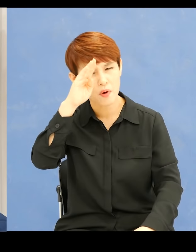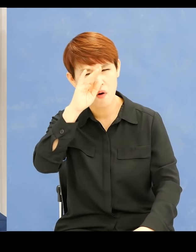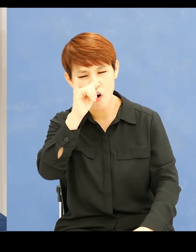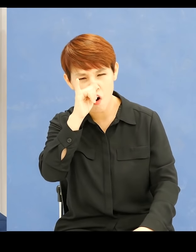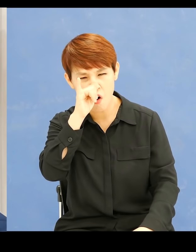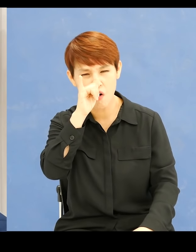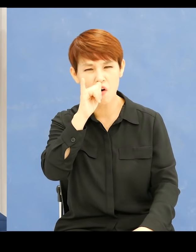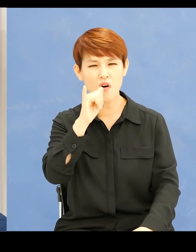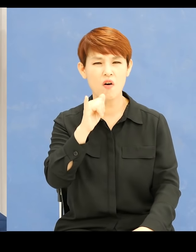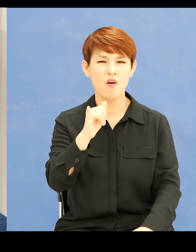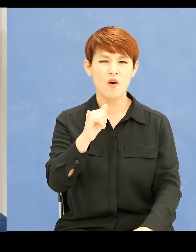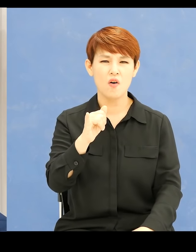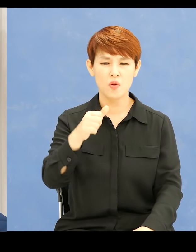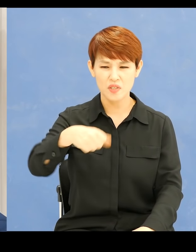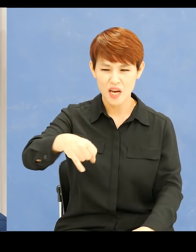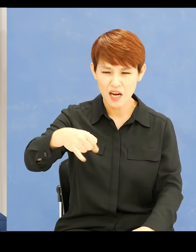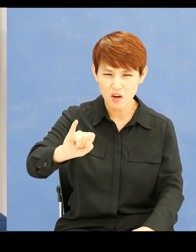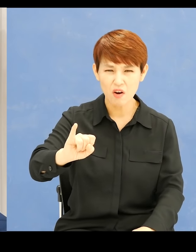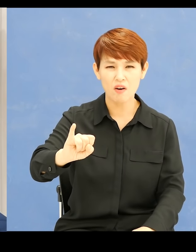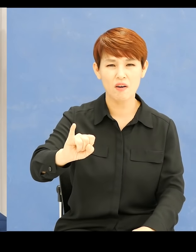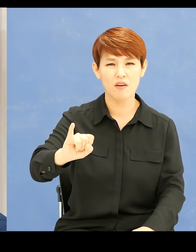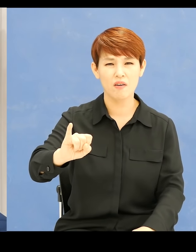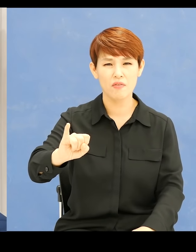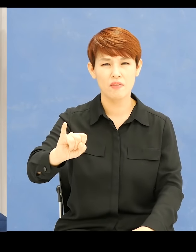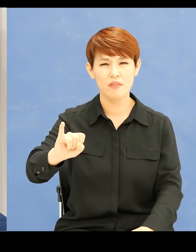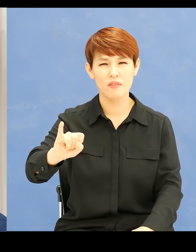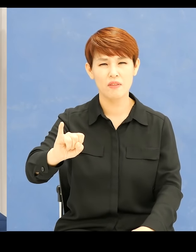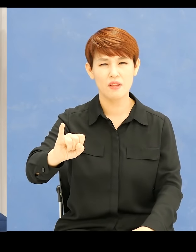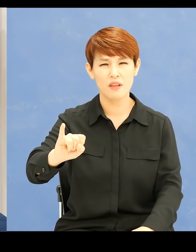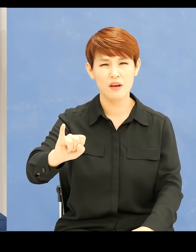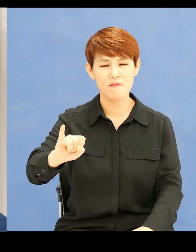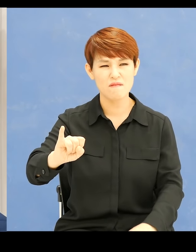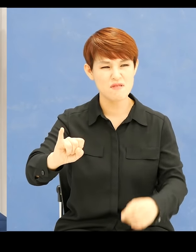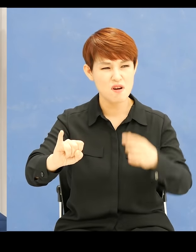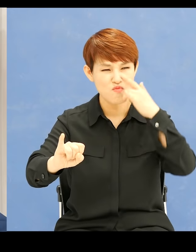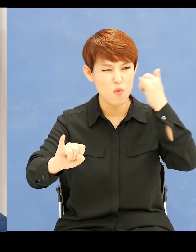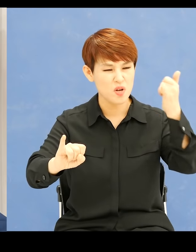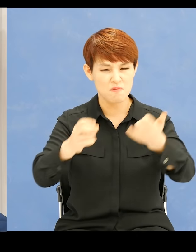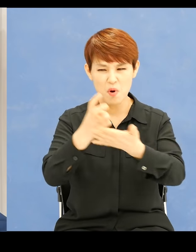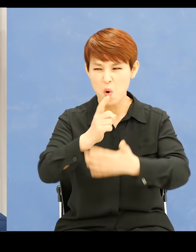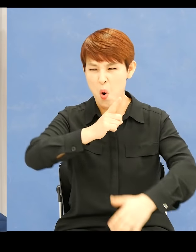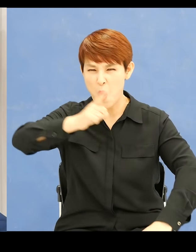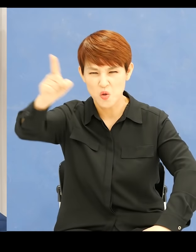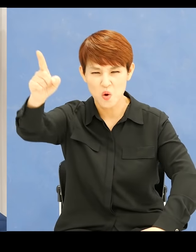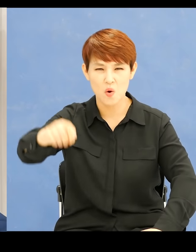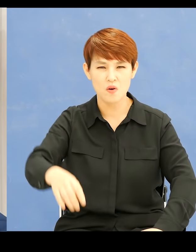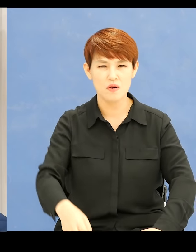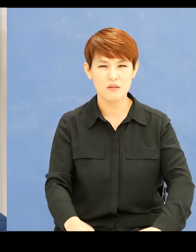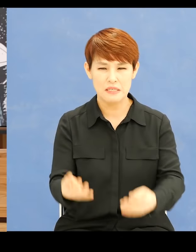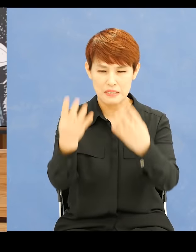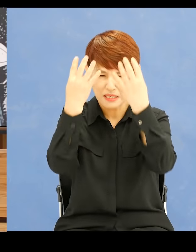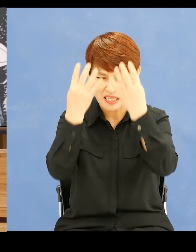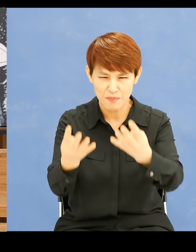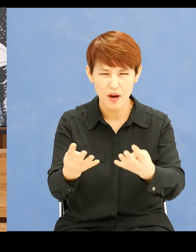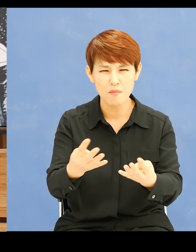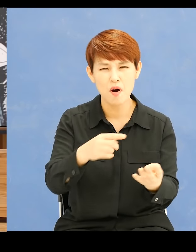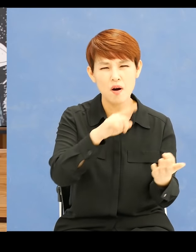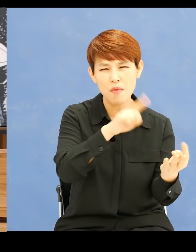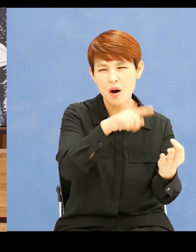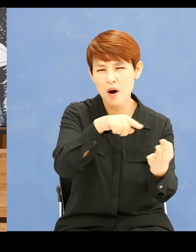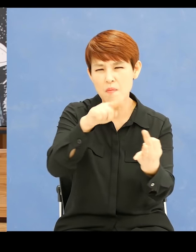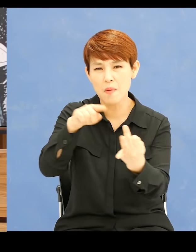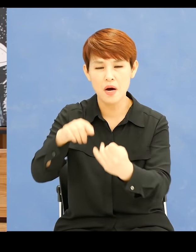정신병을 앓고 있는 분들, 또 어떤 경우는 또 자녀가 뭐 부모님 뭐 또 고소를 해가지고 뭐 제일에 들어갔다 나왔다 하는